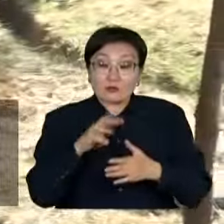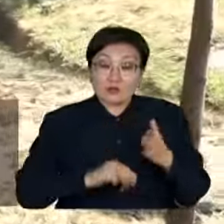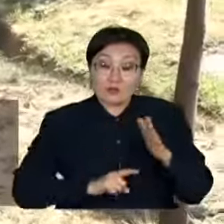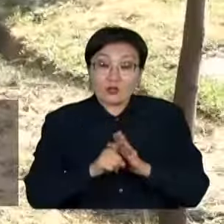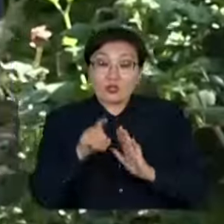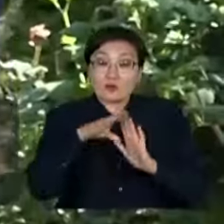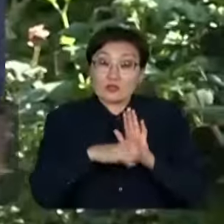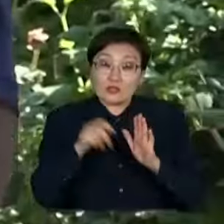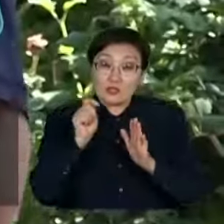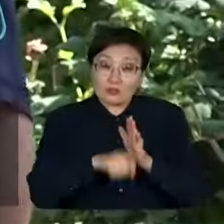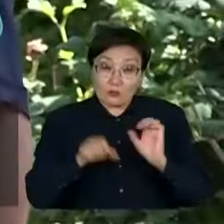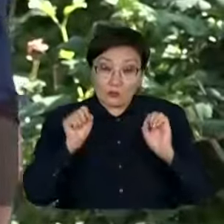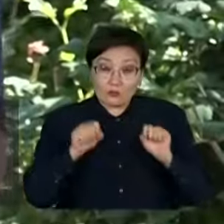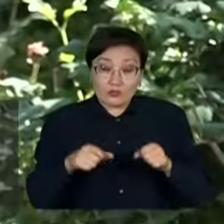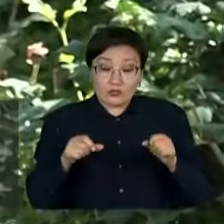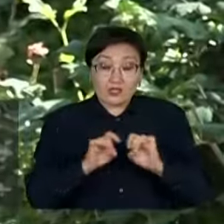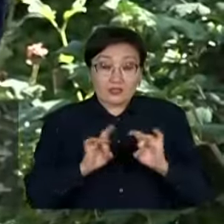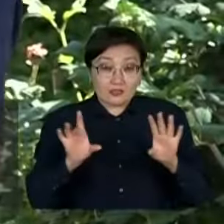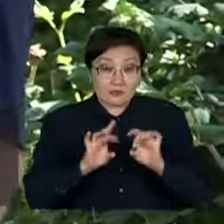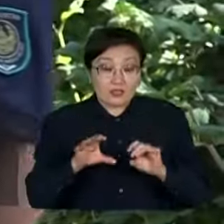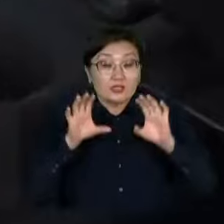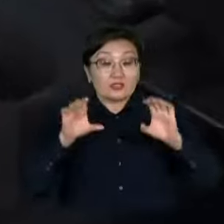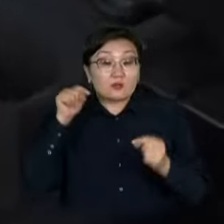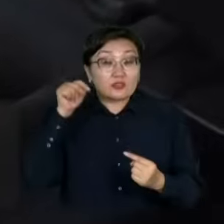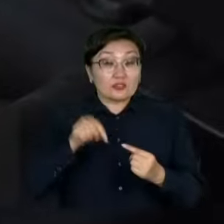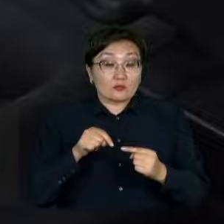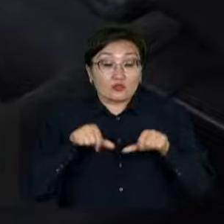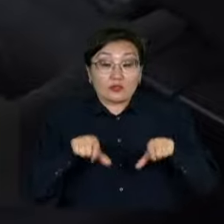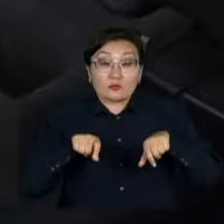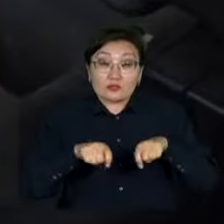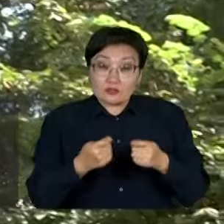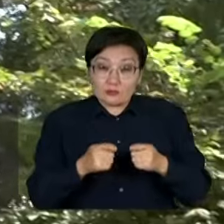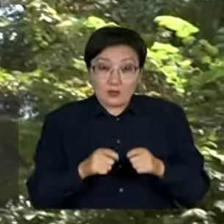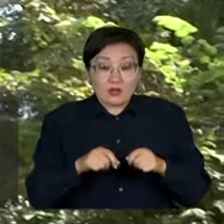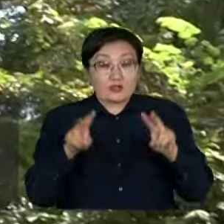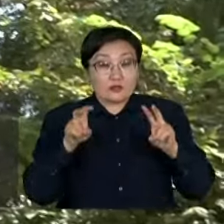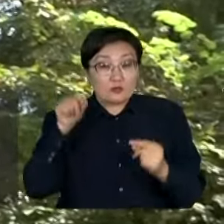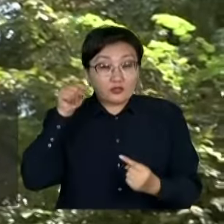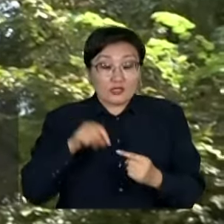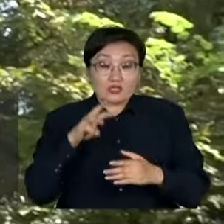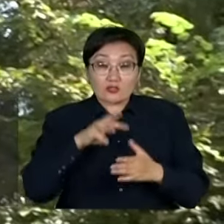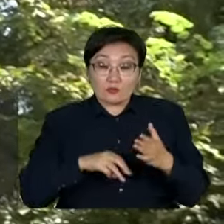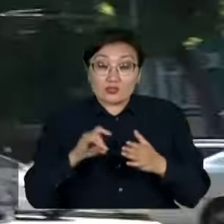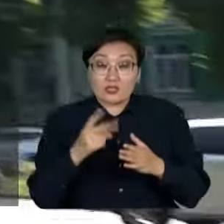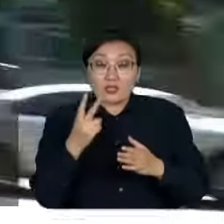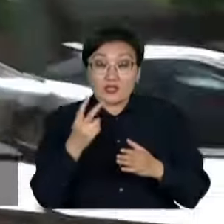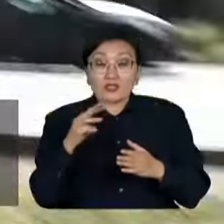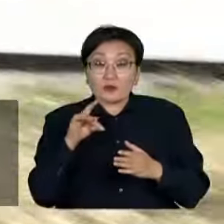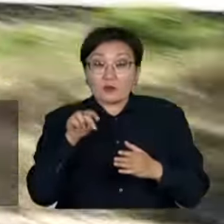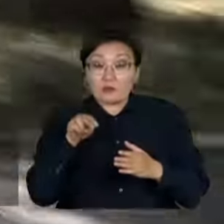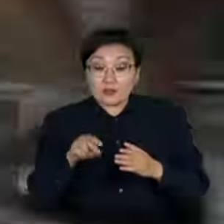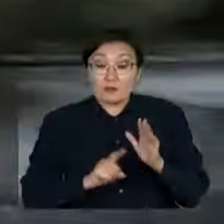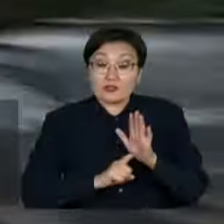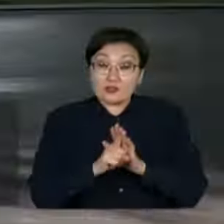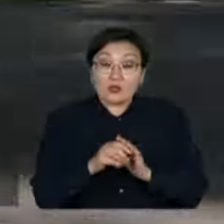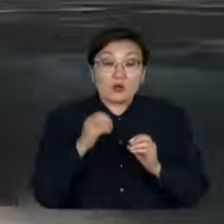аккаунты бұғатталуы мүмкін екенін де жеткізді. Ал заңға сай, әрі құқық бұзушылықтың түріне қарай айыппұл мөлшері 2 айлық есептік көрсеткіштен